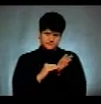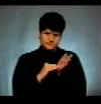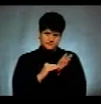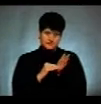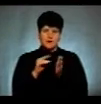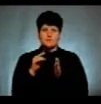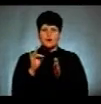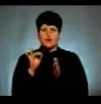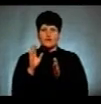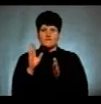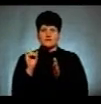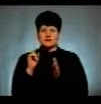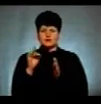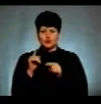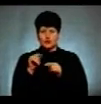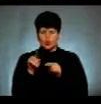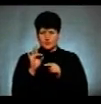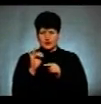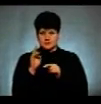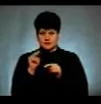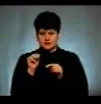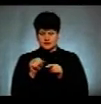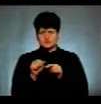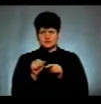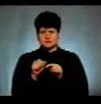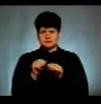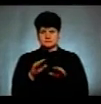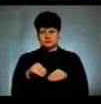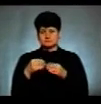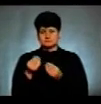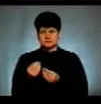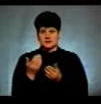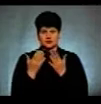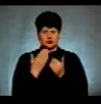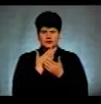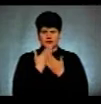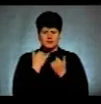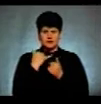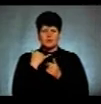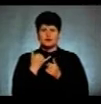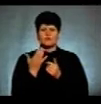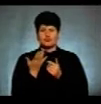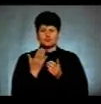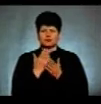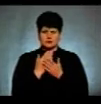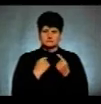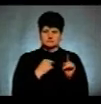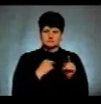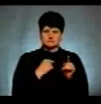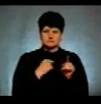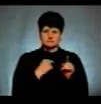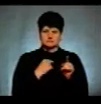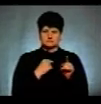провізор, відповідно до номера рецепта, отоварює. Якщо немає телефону, тобто є альтернатива, так? Чи